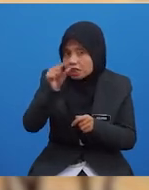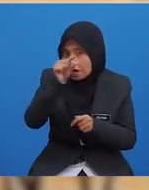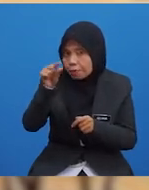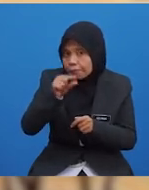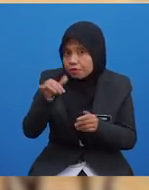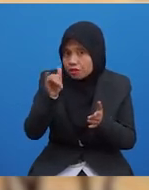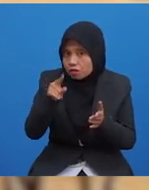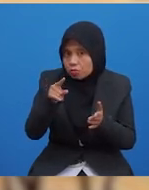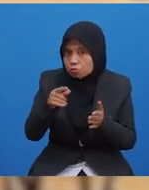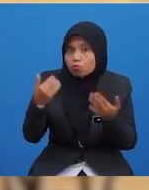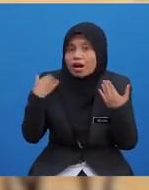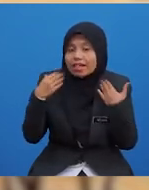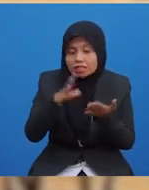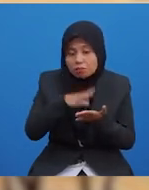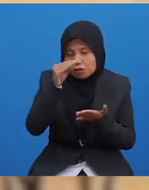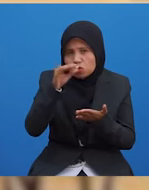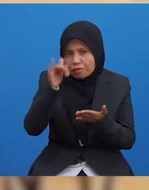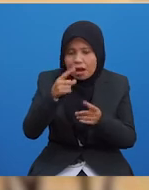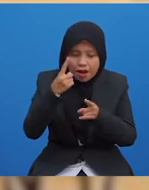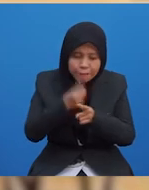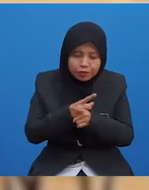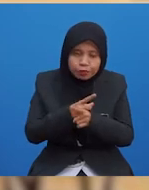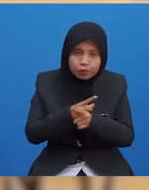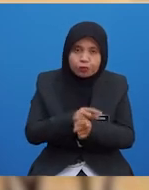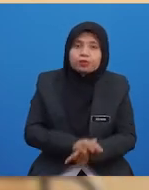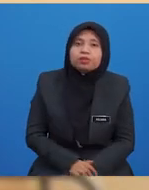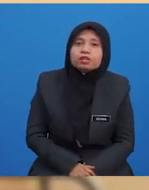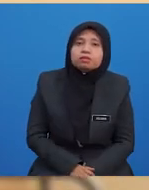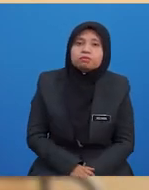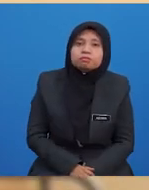kamu mempunyai maklumat yang lengkap dan tepat.